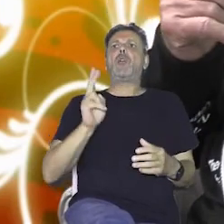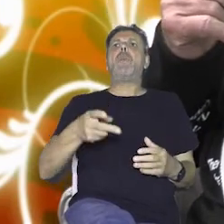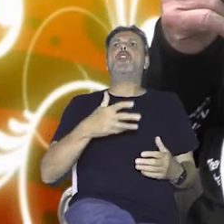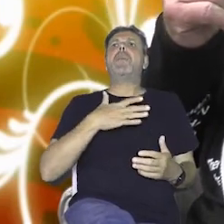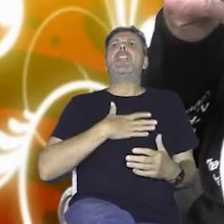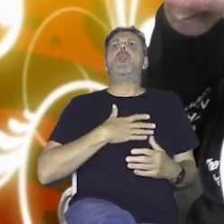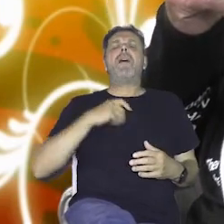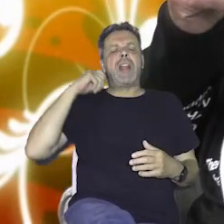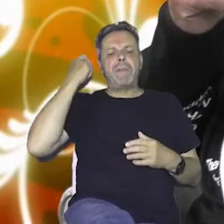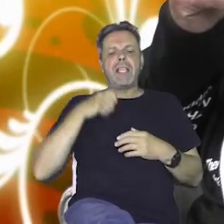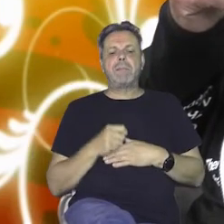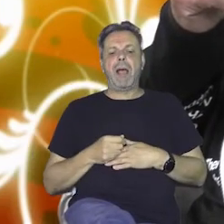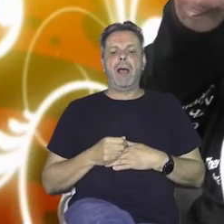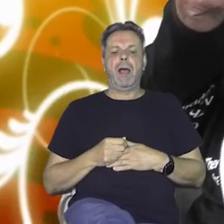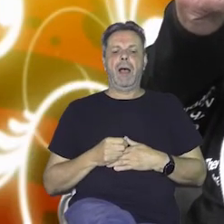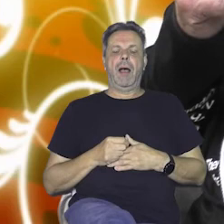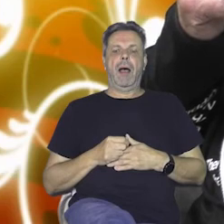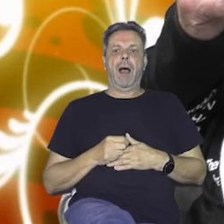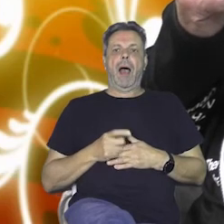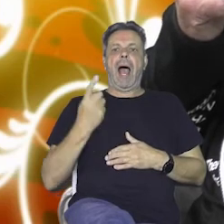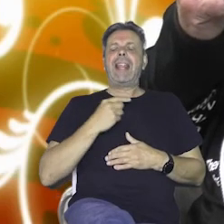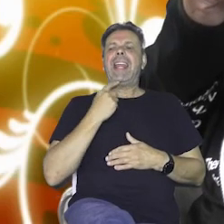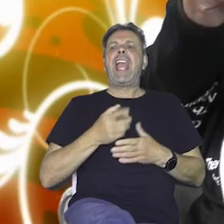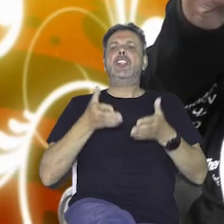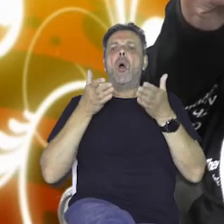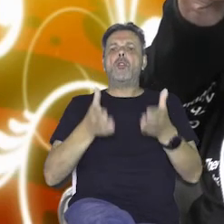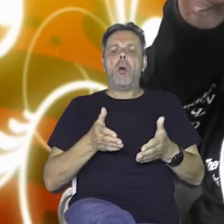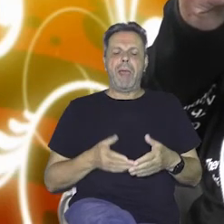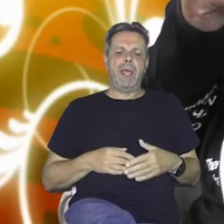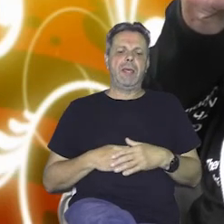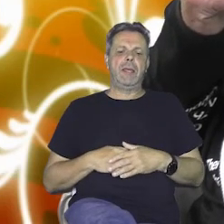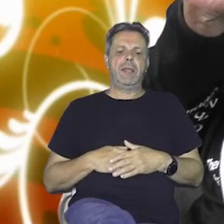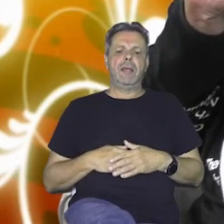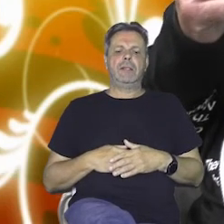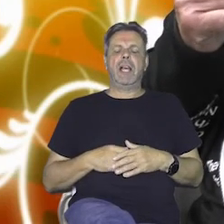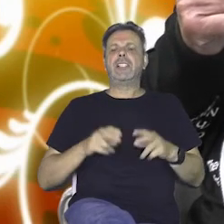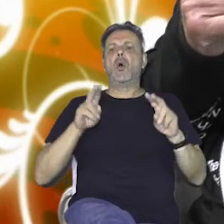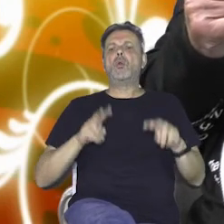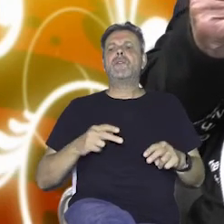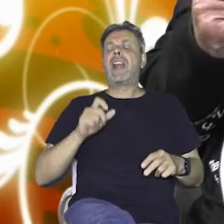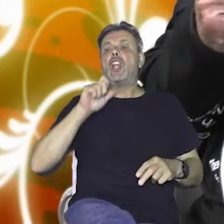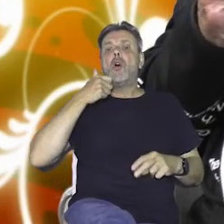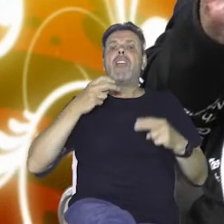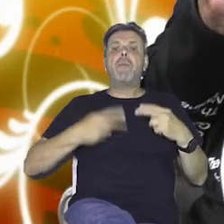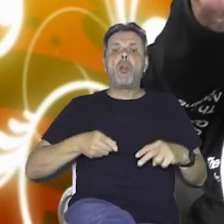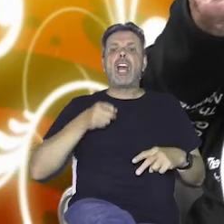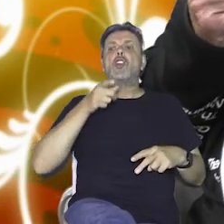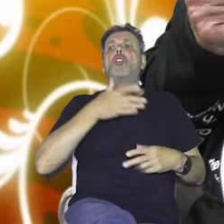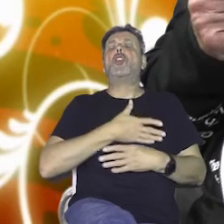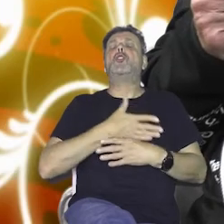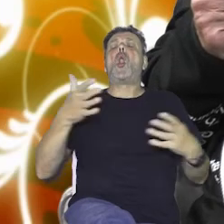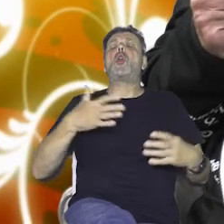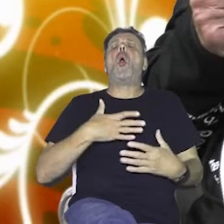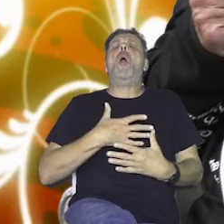pjesma, ali riječ je o tome da se zapravo čovjek boji da će u toliko ljubavi